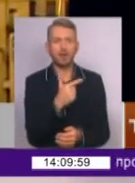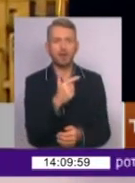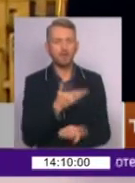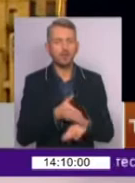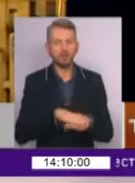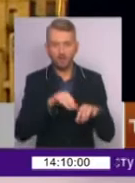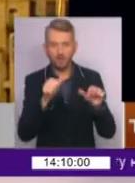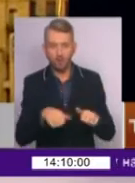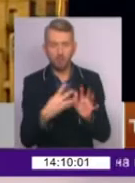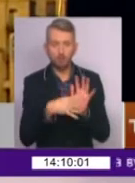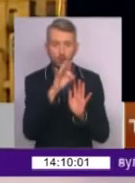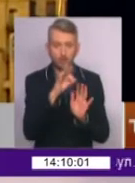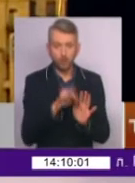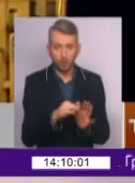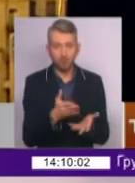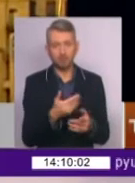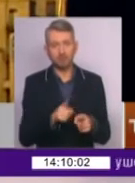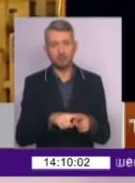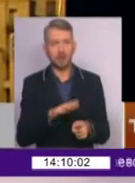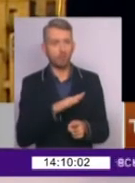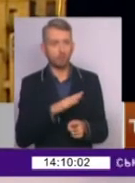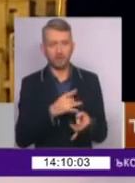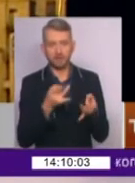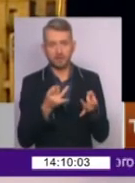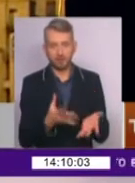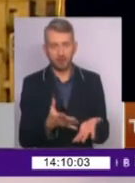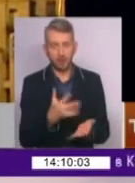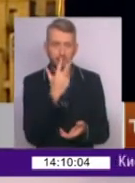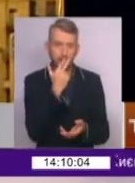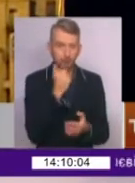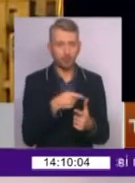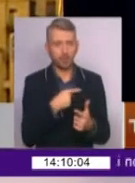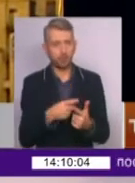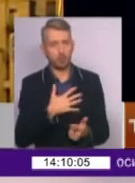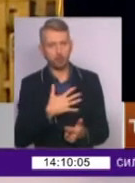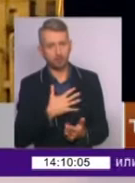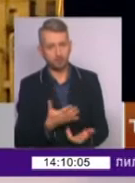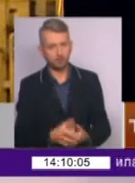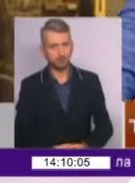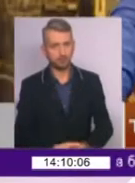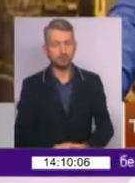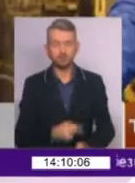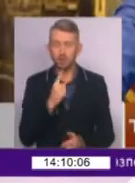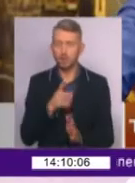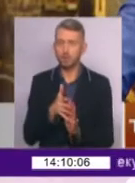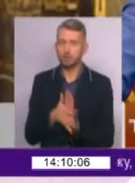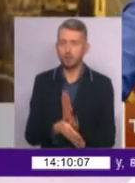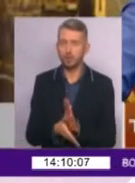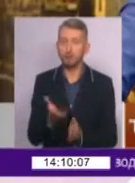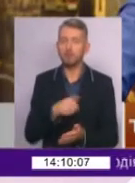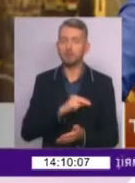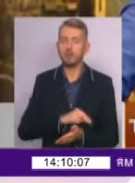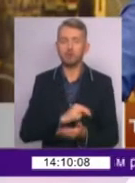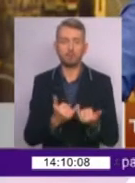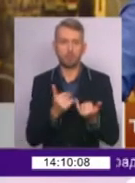а 90% переносять у вигляді звичайного нежиттю або звичайного кашлю. Зрозуміло. Ми працюємо